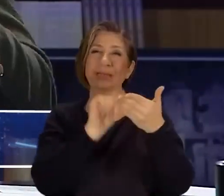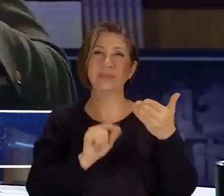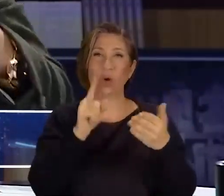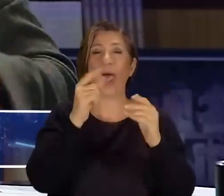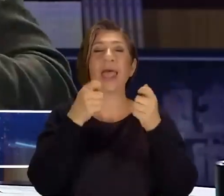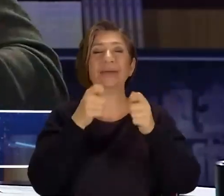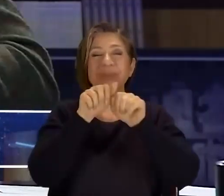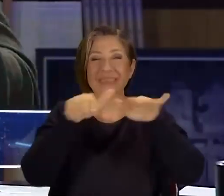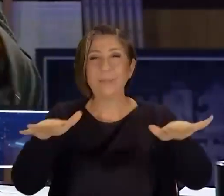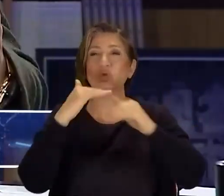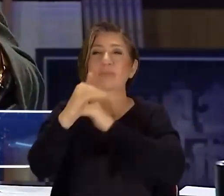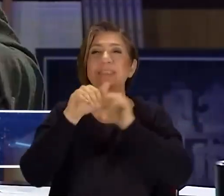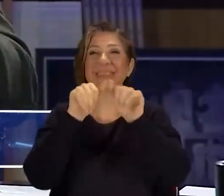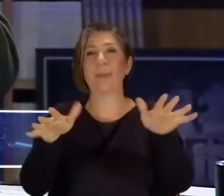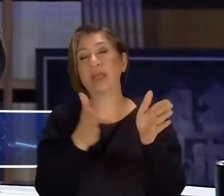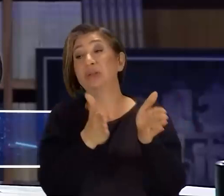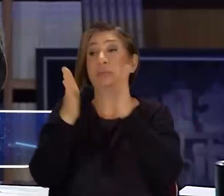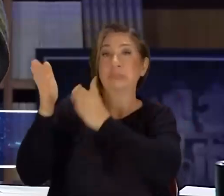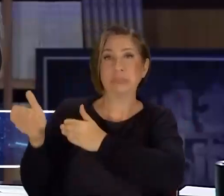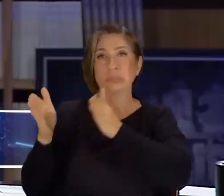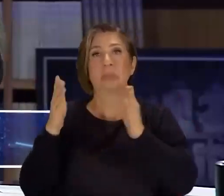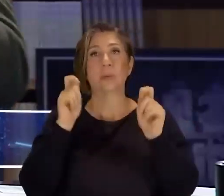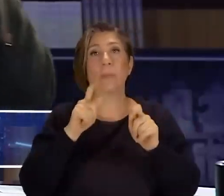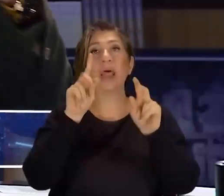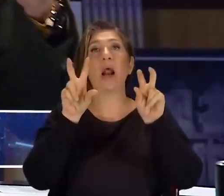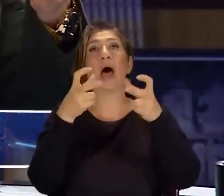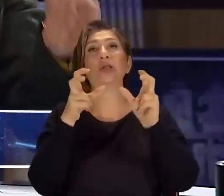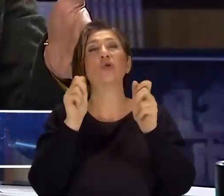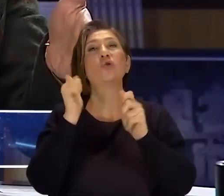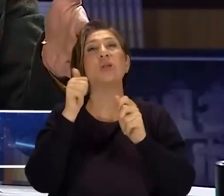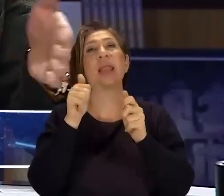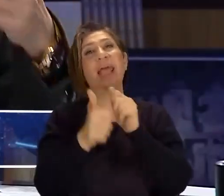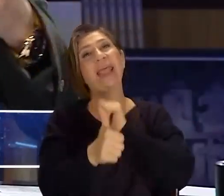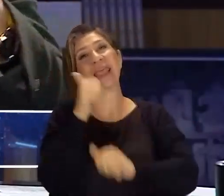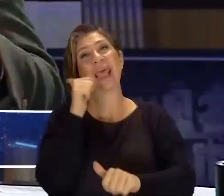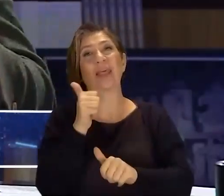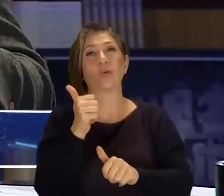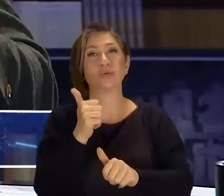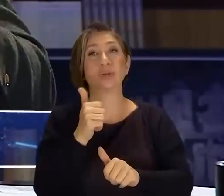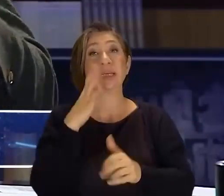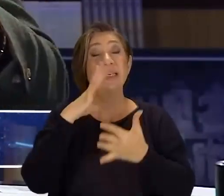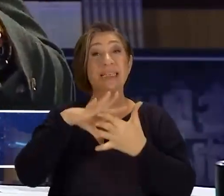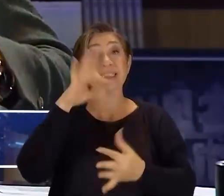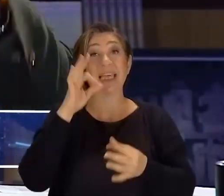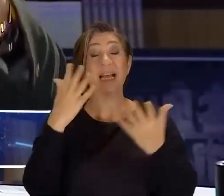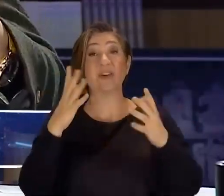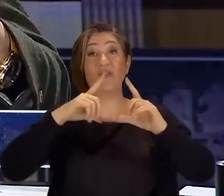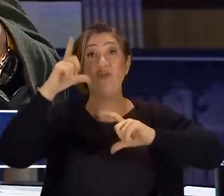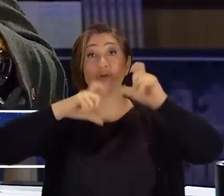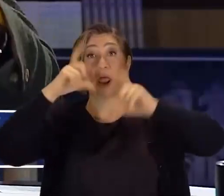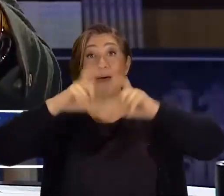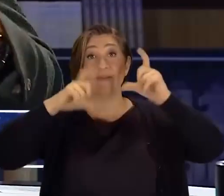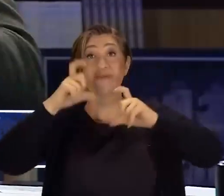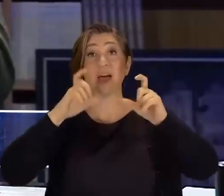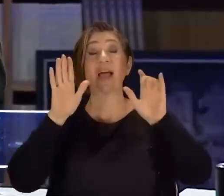ve toplumsal sistemden tamamen çıkarılıyor Yani bir tür Radyo günlerine geri dönüş gibi ve insanlar artık